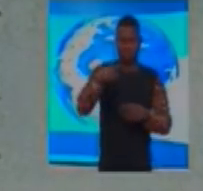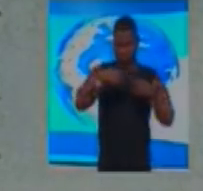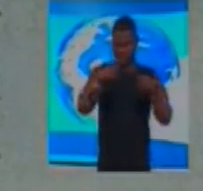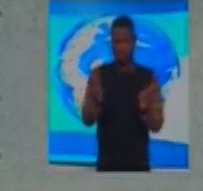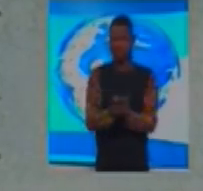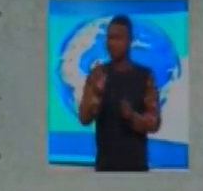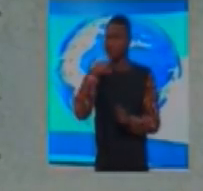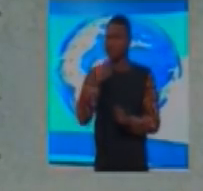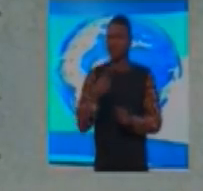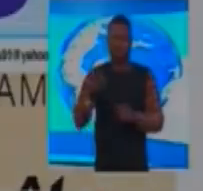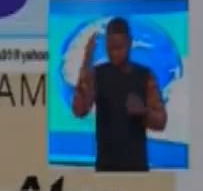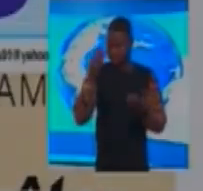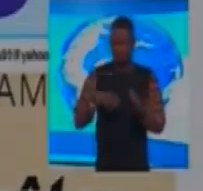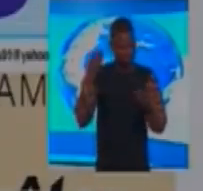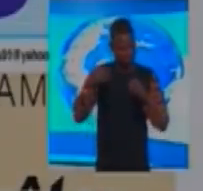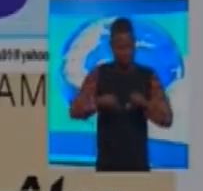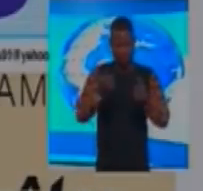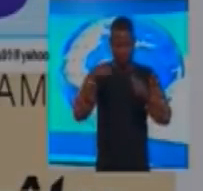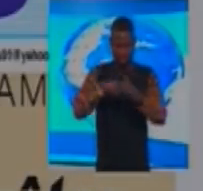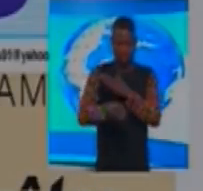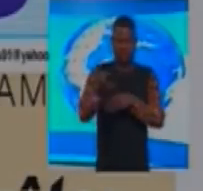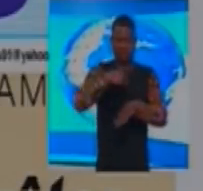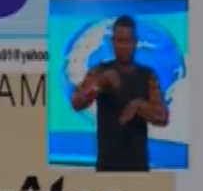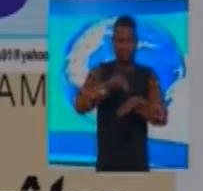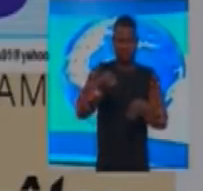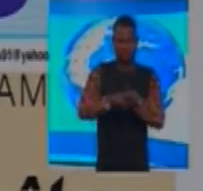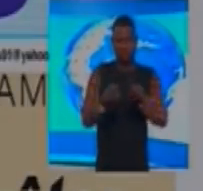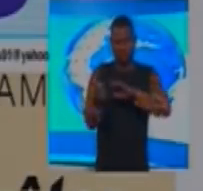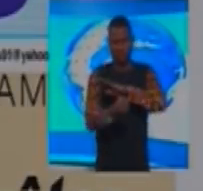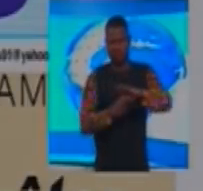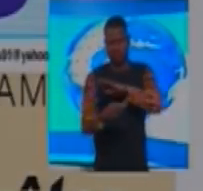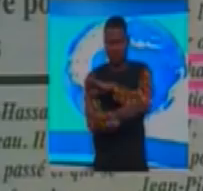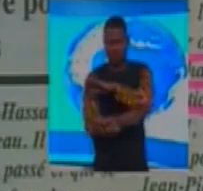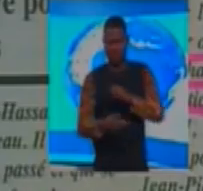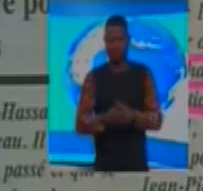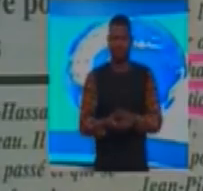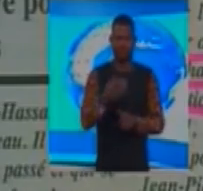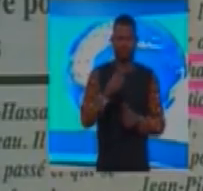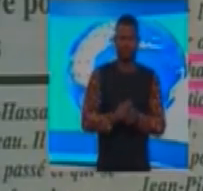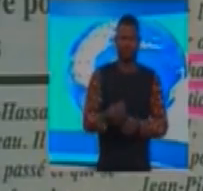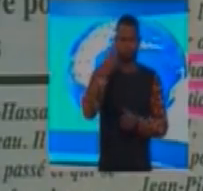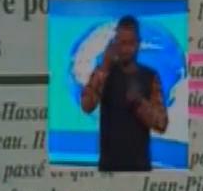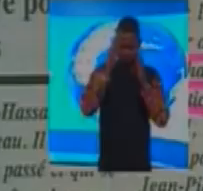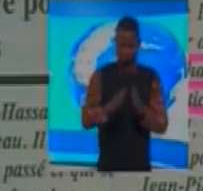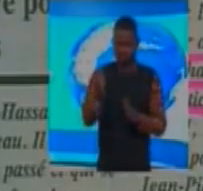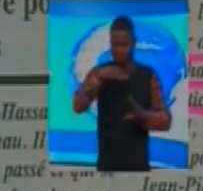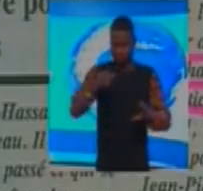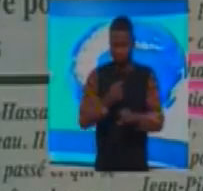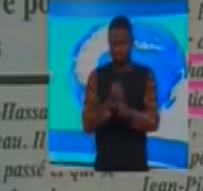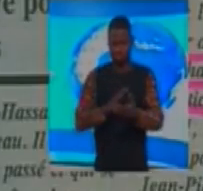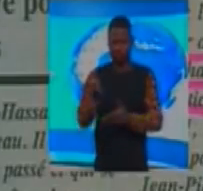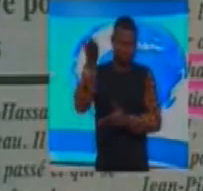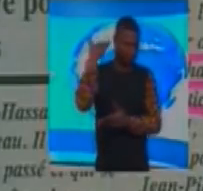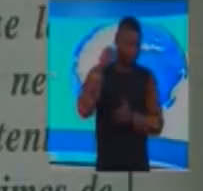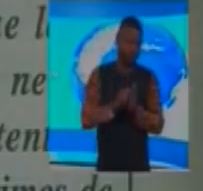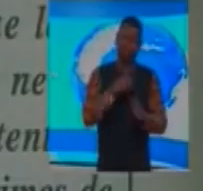Mali comme dans la sous-région. Bosco Ntaganda et Mohamed Al-Hassane, deux hommes rattrapés par leur passé, notent le pays. Tous